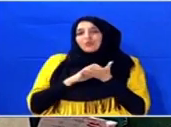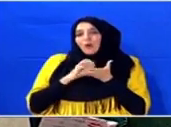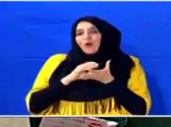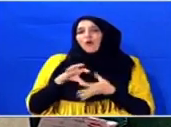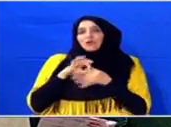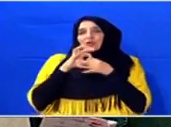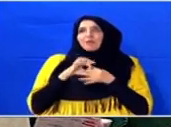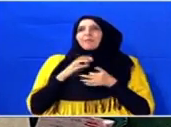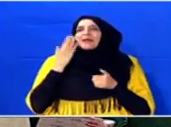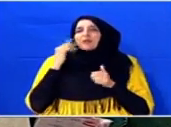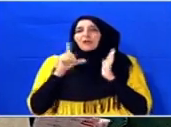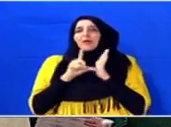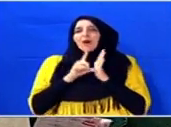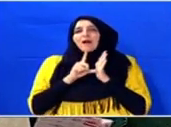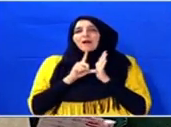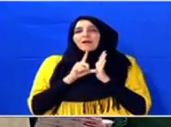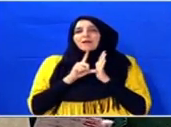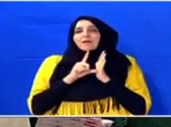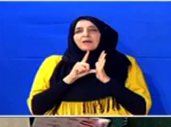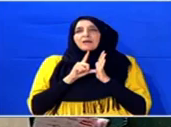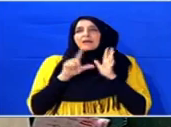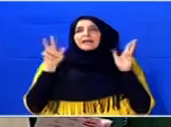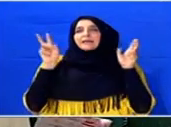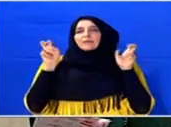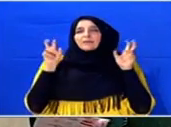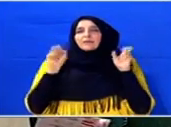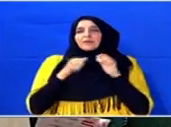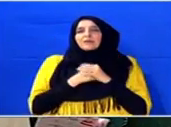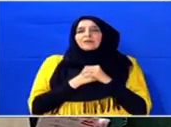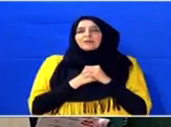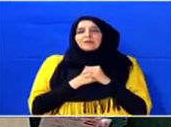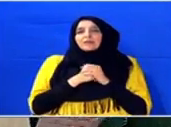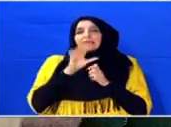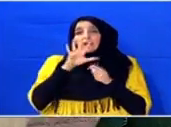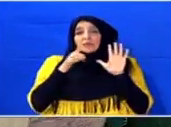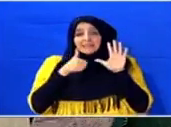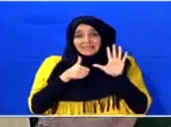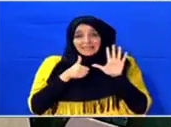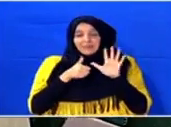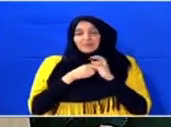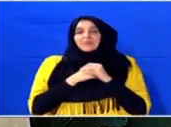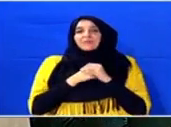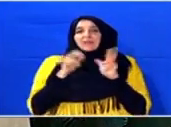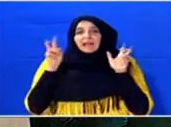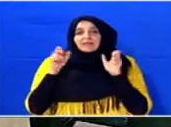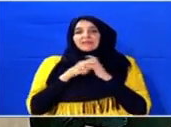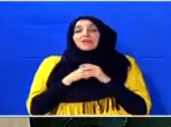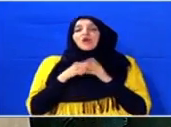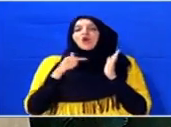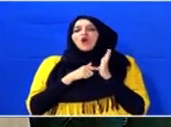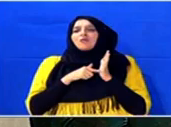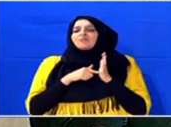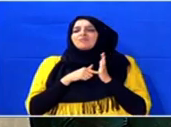نقرا الماده 56 اذا اشتد الخصام بين الزوجين القاضي يعين حكمين